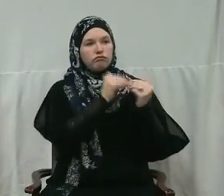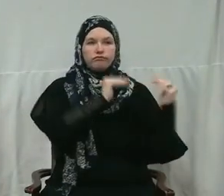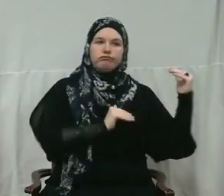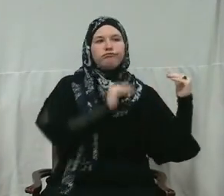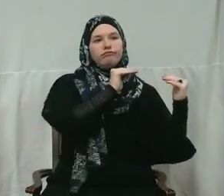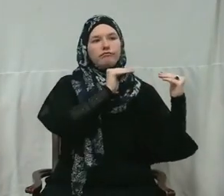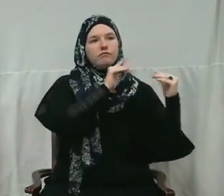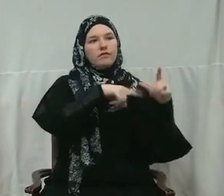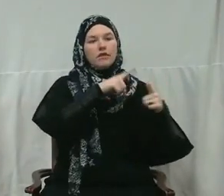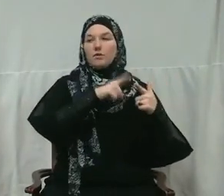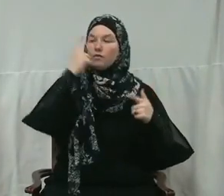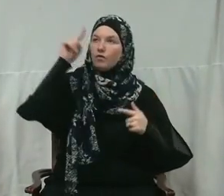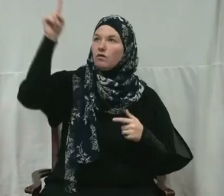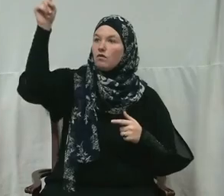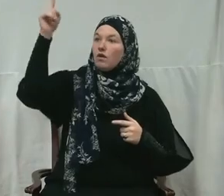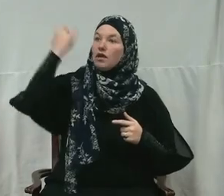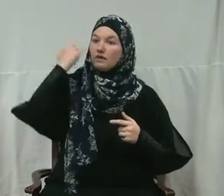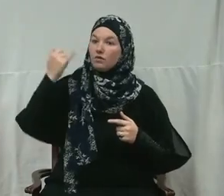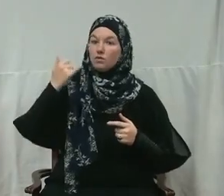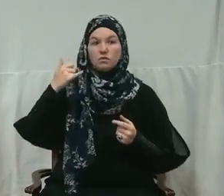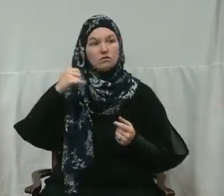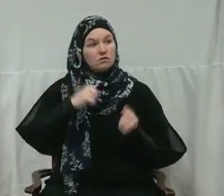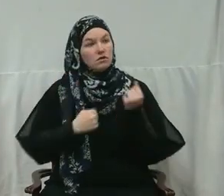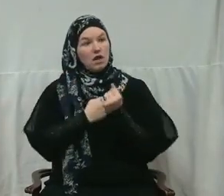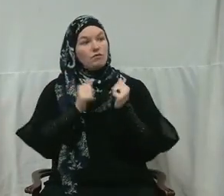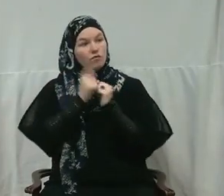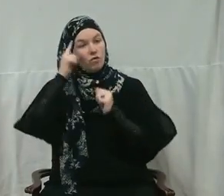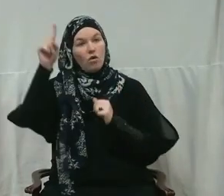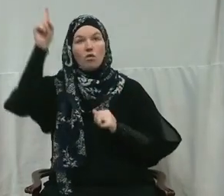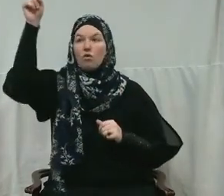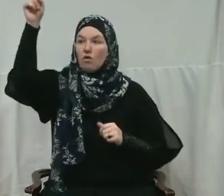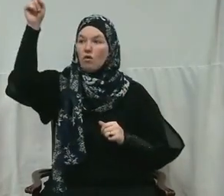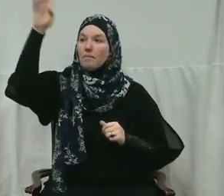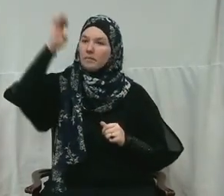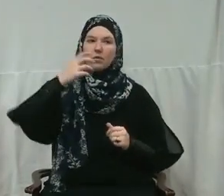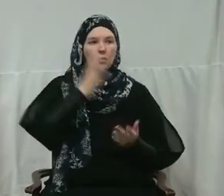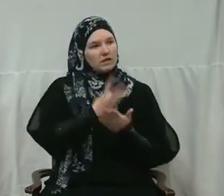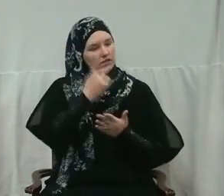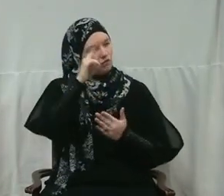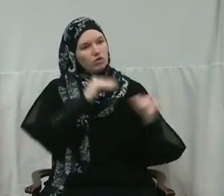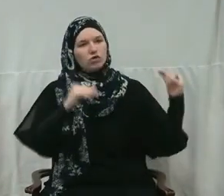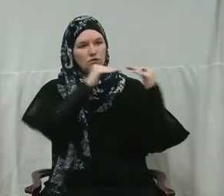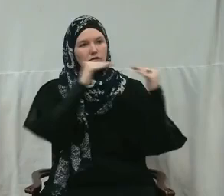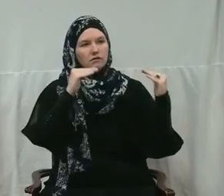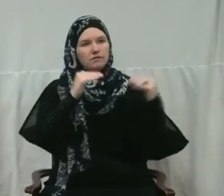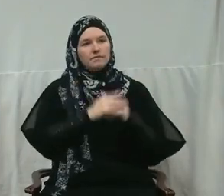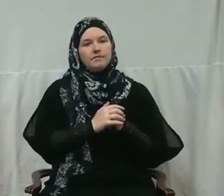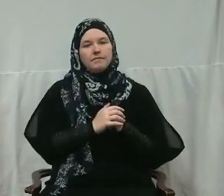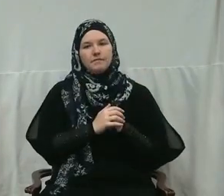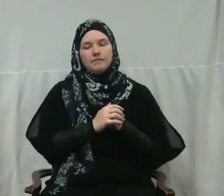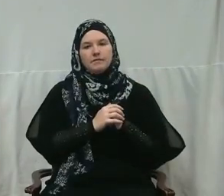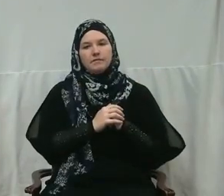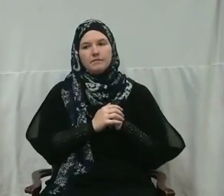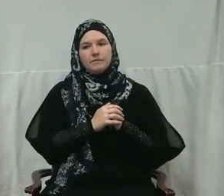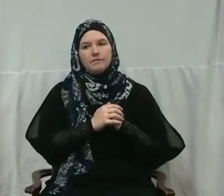sake of Allah. When you stand for Allah, be witnesses for justice. كونوا شهداء